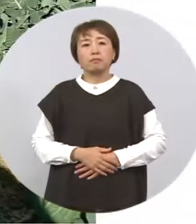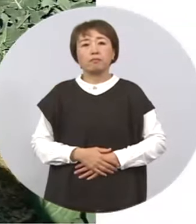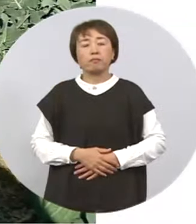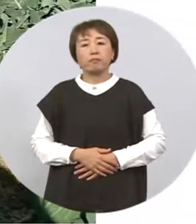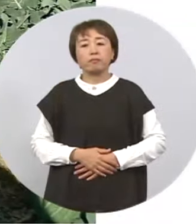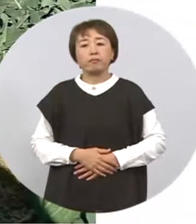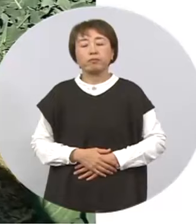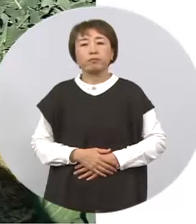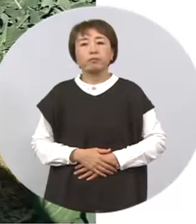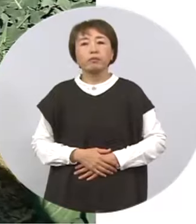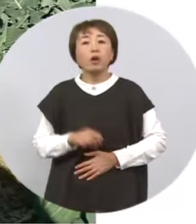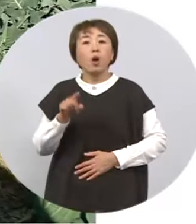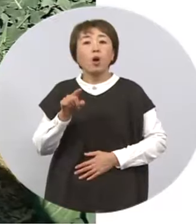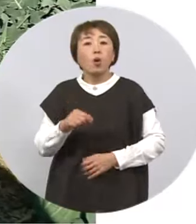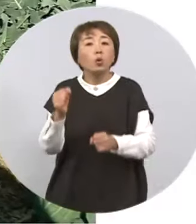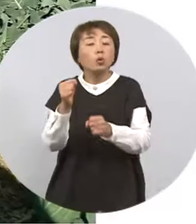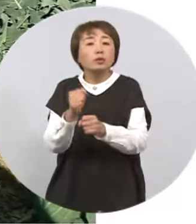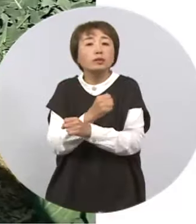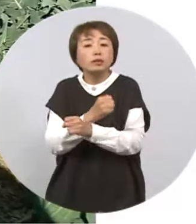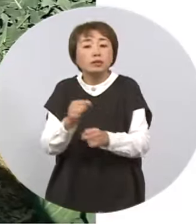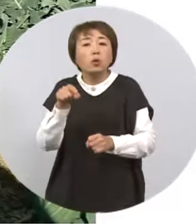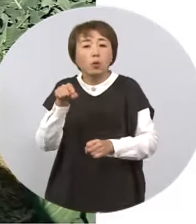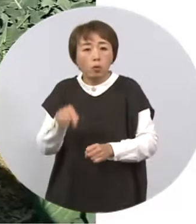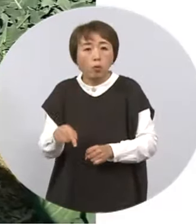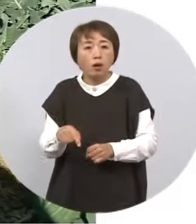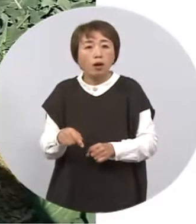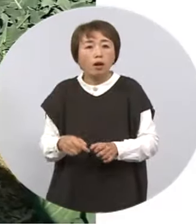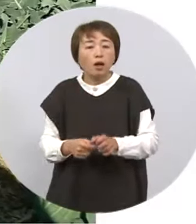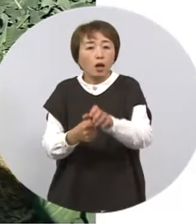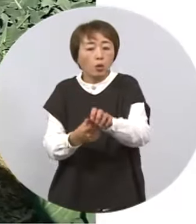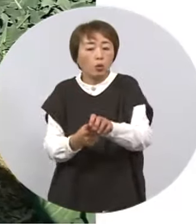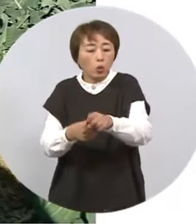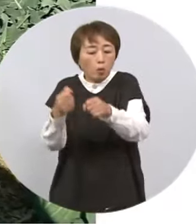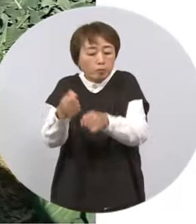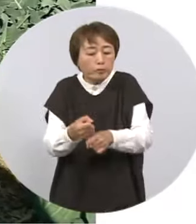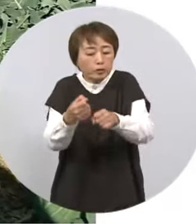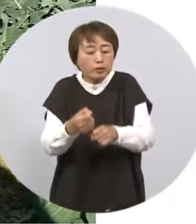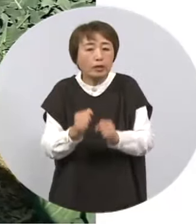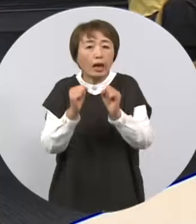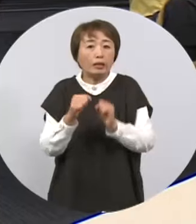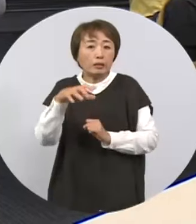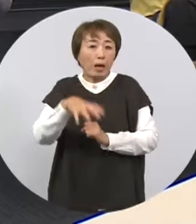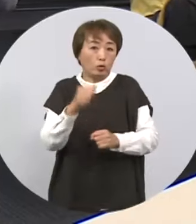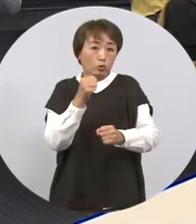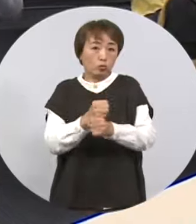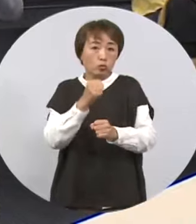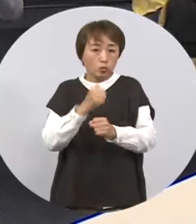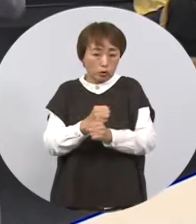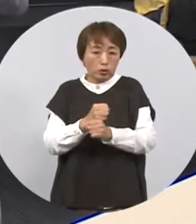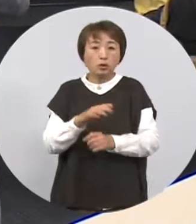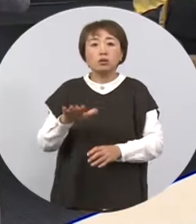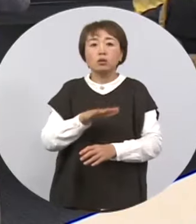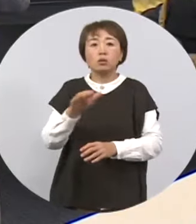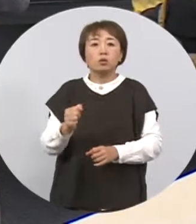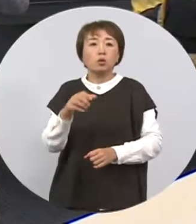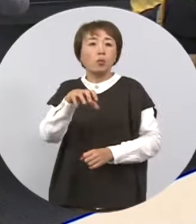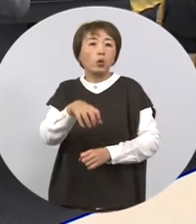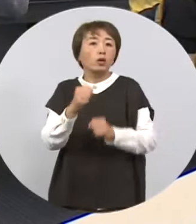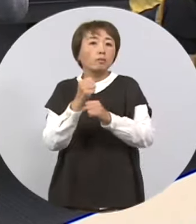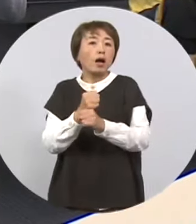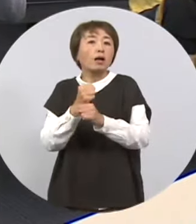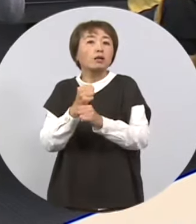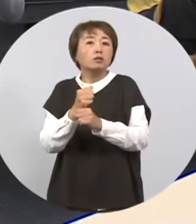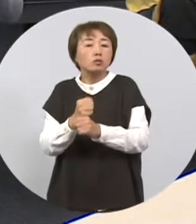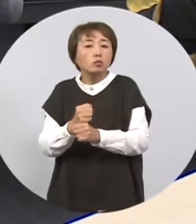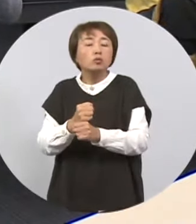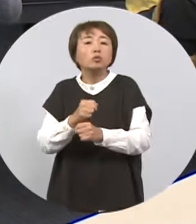未来叶える活動サポート事業では、農作業を通した居場所づくりや子どもの居場所を作るための講座など